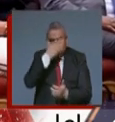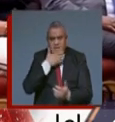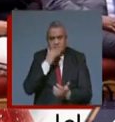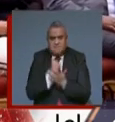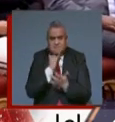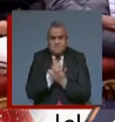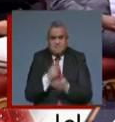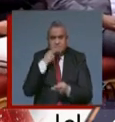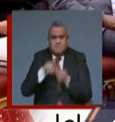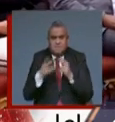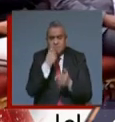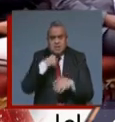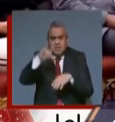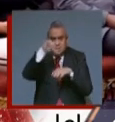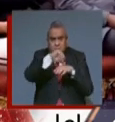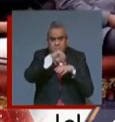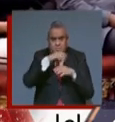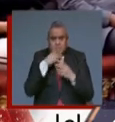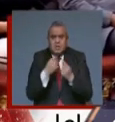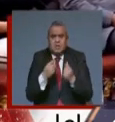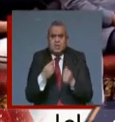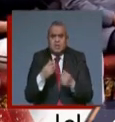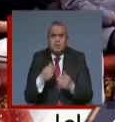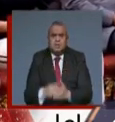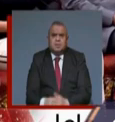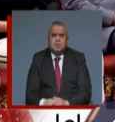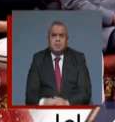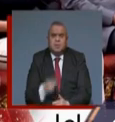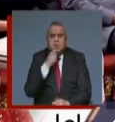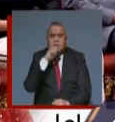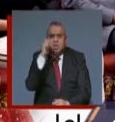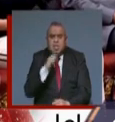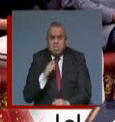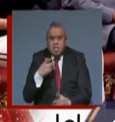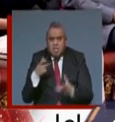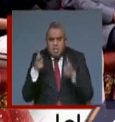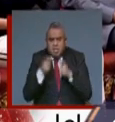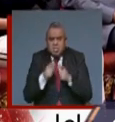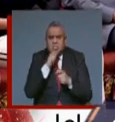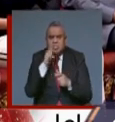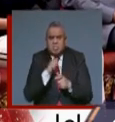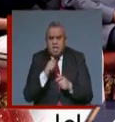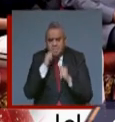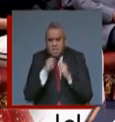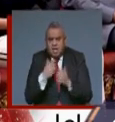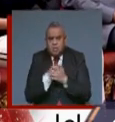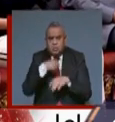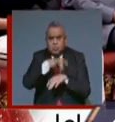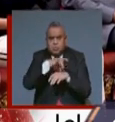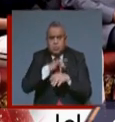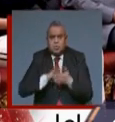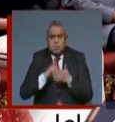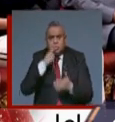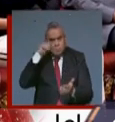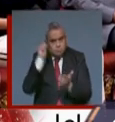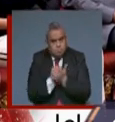ان انا الاولويات ان انا اشوف ايه المشاكل اللي انا عندي، ودي من الحاجات اللي كانت مهمه جدا جدا جدا، ان انا ابدا اشوف ايه المشاكل الفعليه او